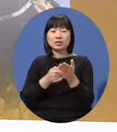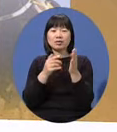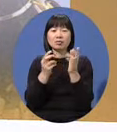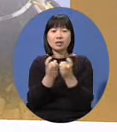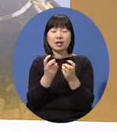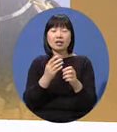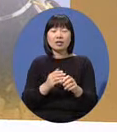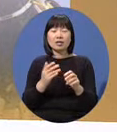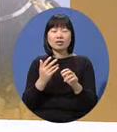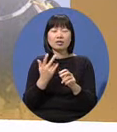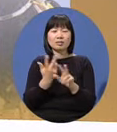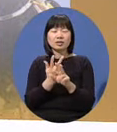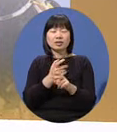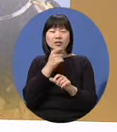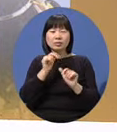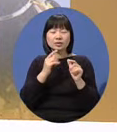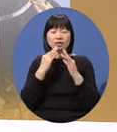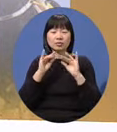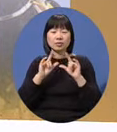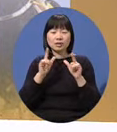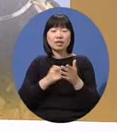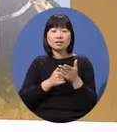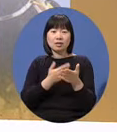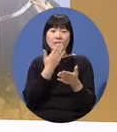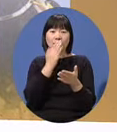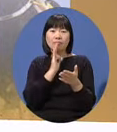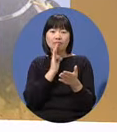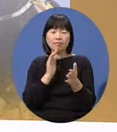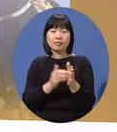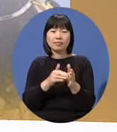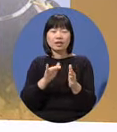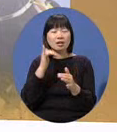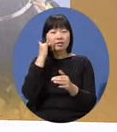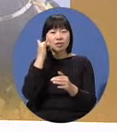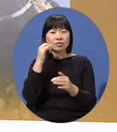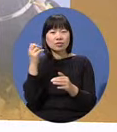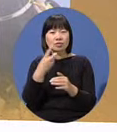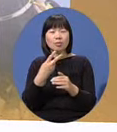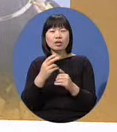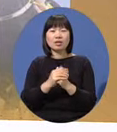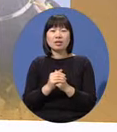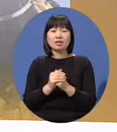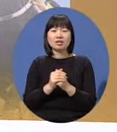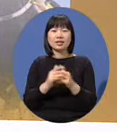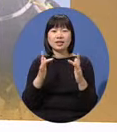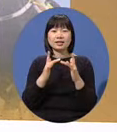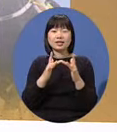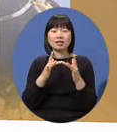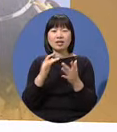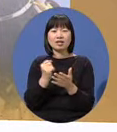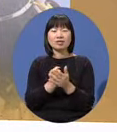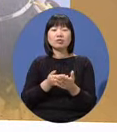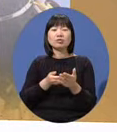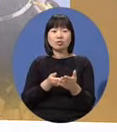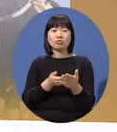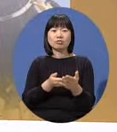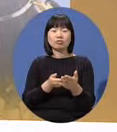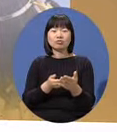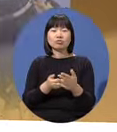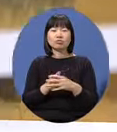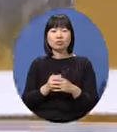방법은 매주 수요일부터 토요일 신청 가능한데요. 전화와 그리고 이렇게 인터넷으로 접수를